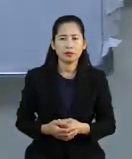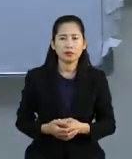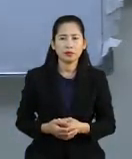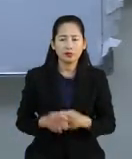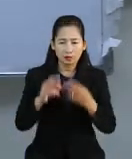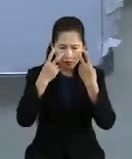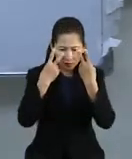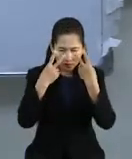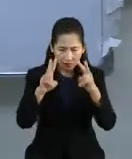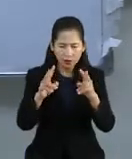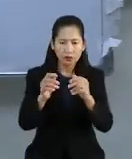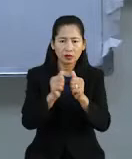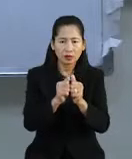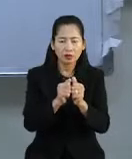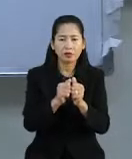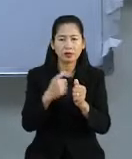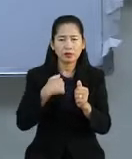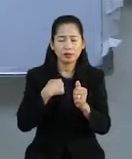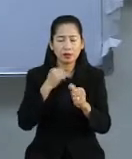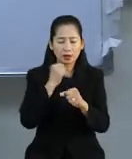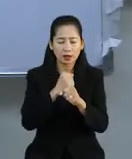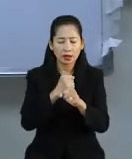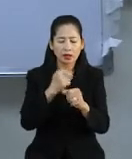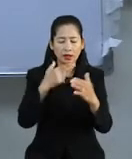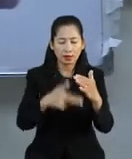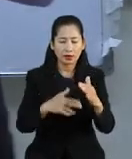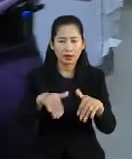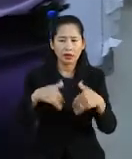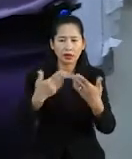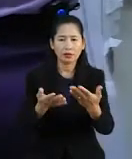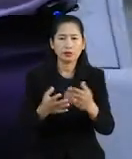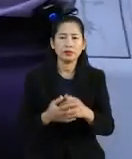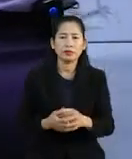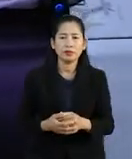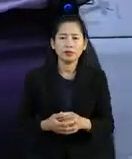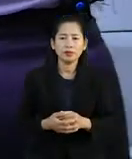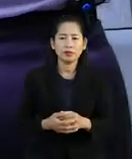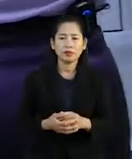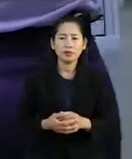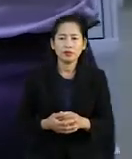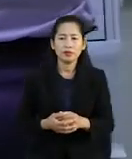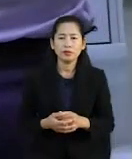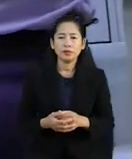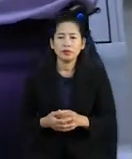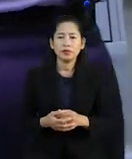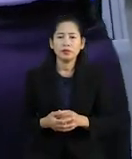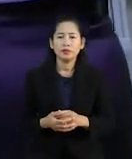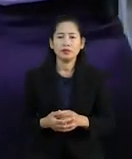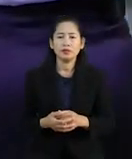tam đan cho mùi nè kêu mơ tha ta nè kêu đừng miên cái ca với chun con tiếng ao khăn đi